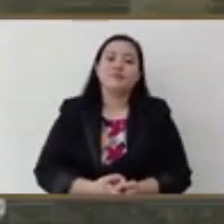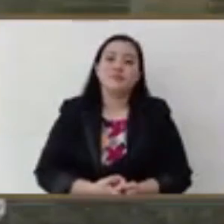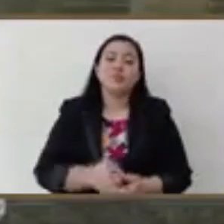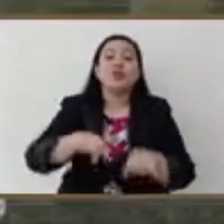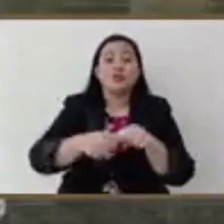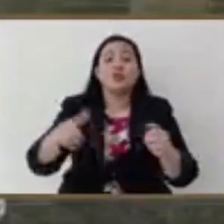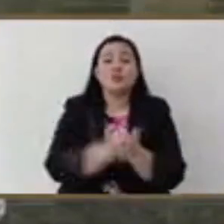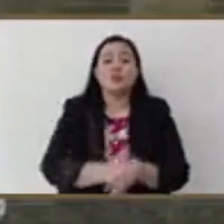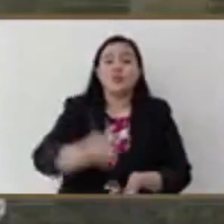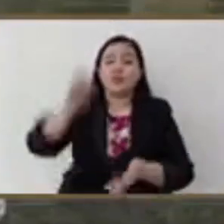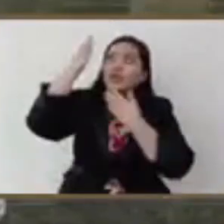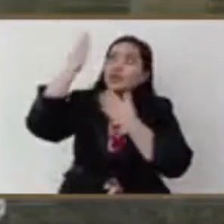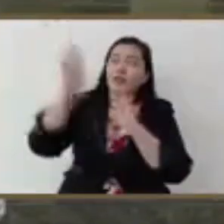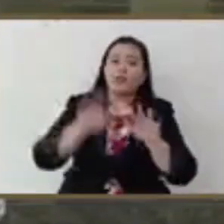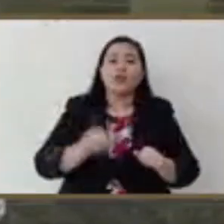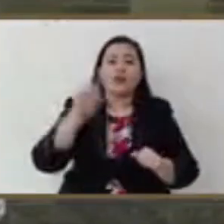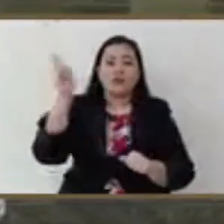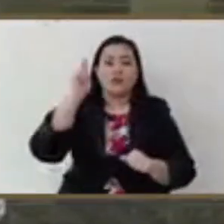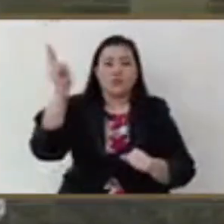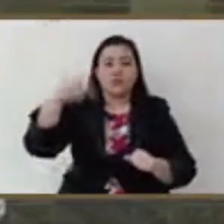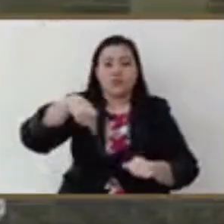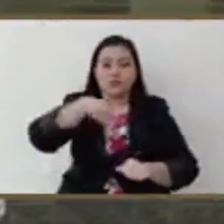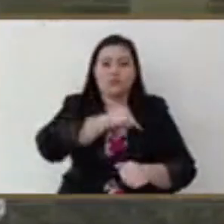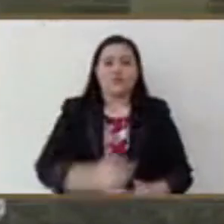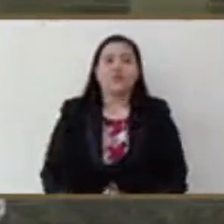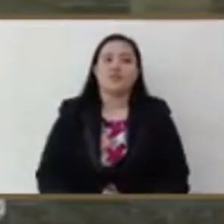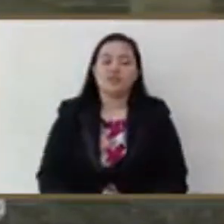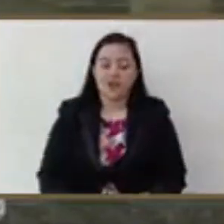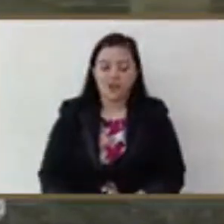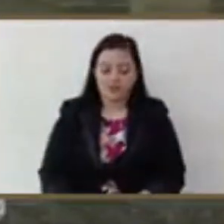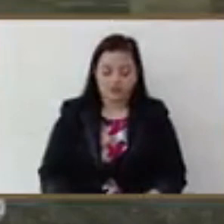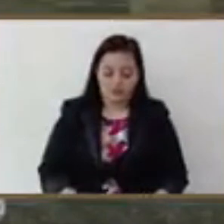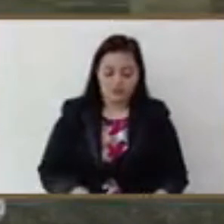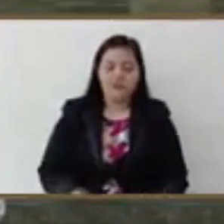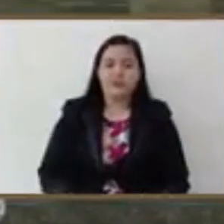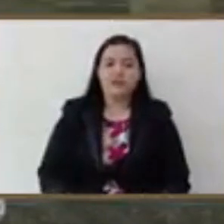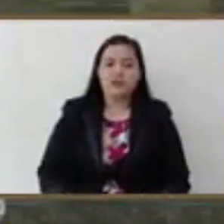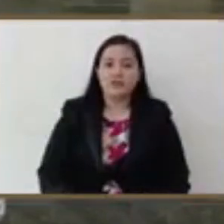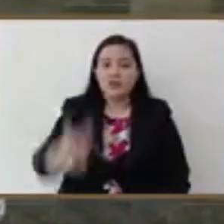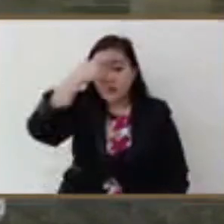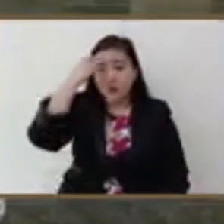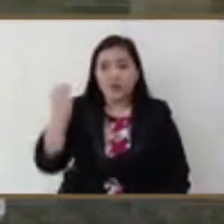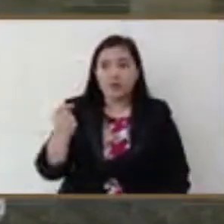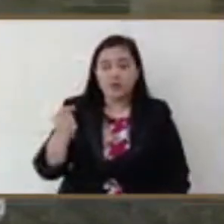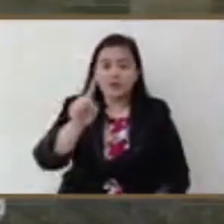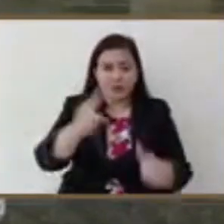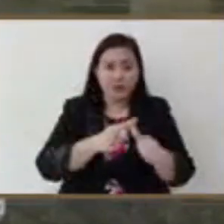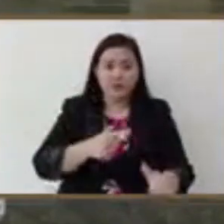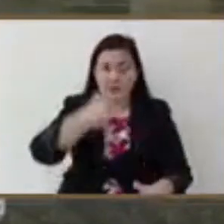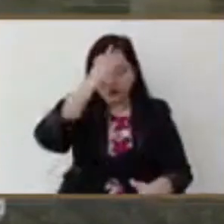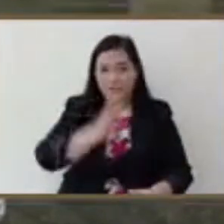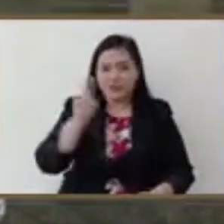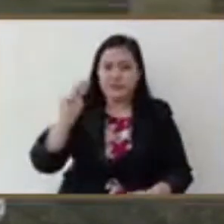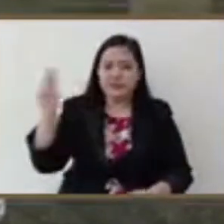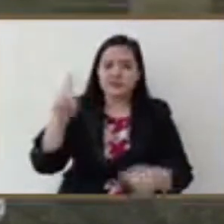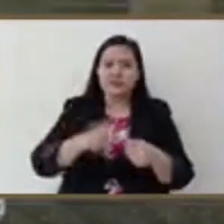us. See? Bakit? May kinakailangan tanggalin siya. May kinakailangang ayusin siya. May